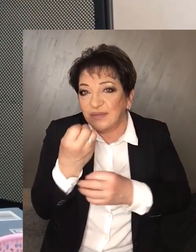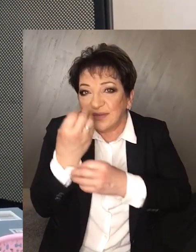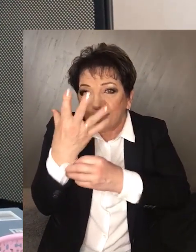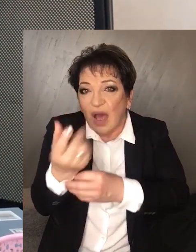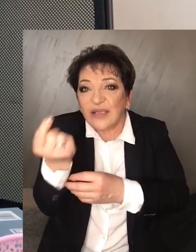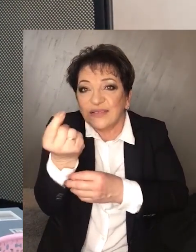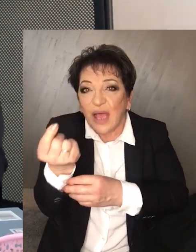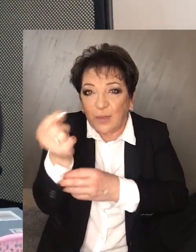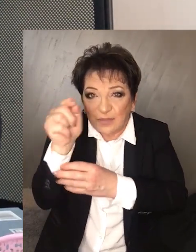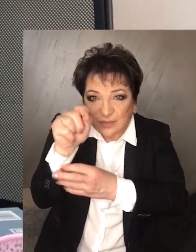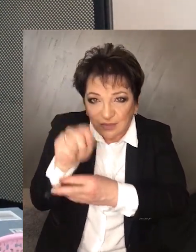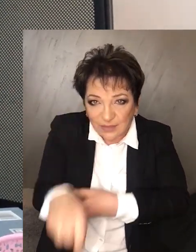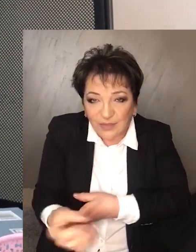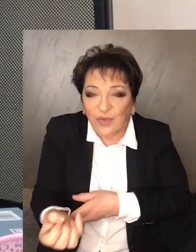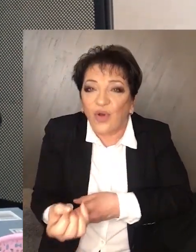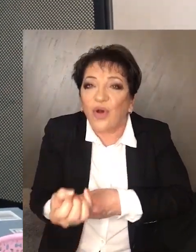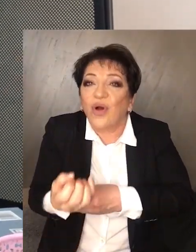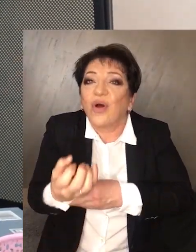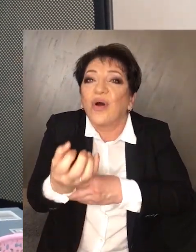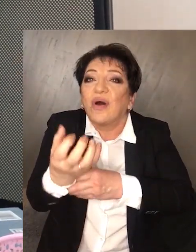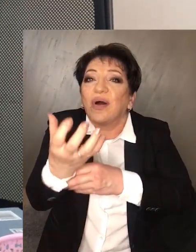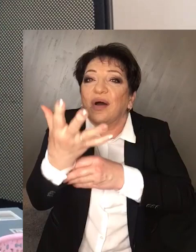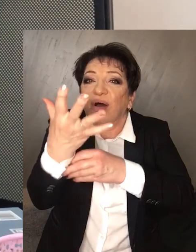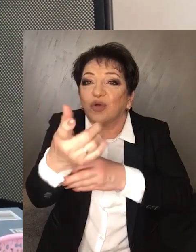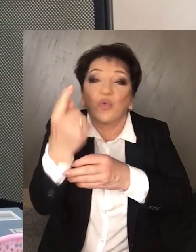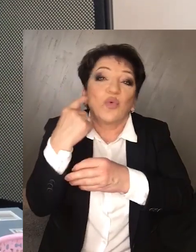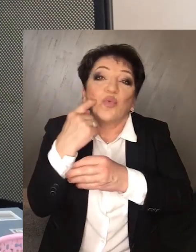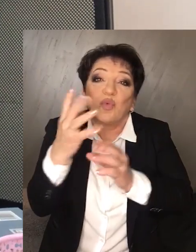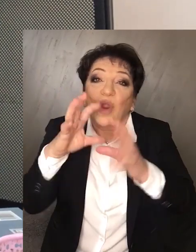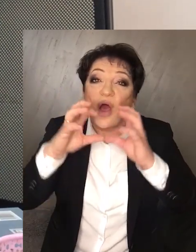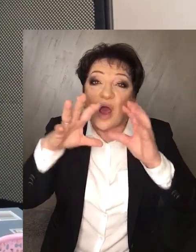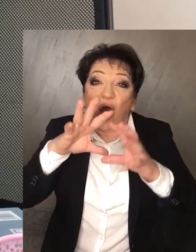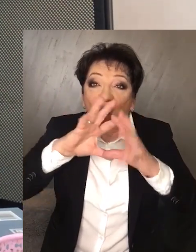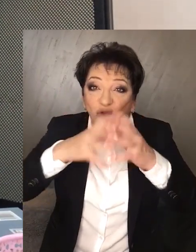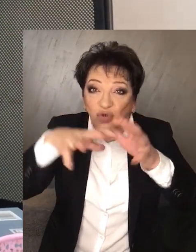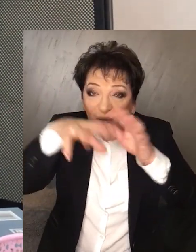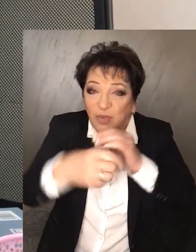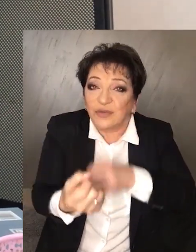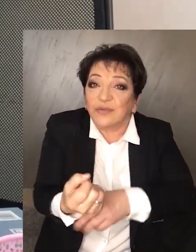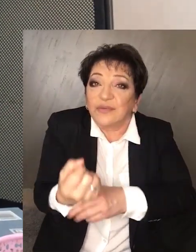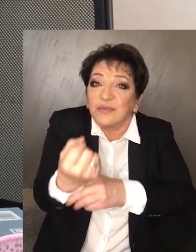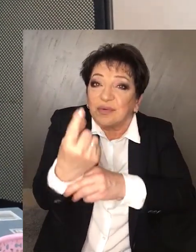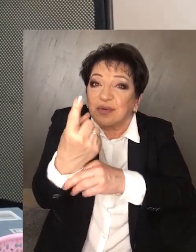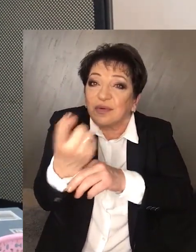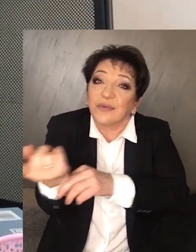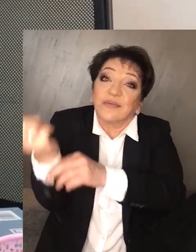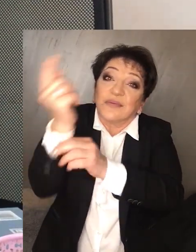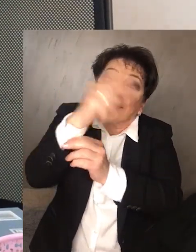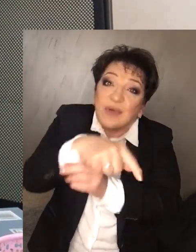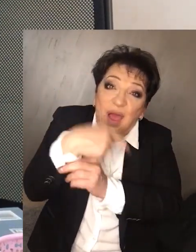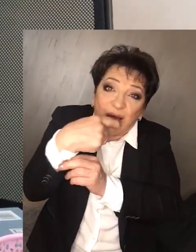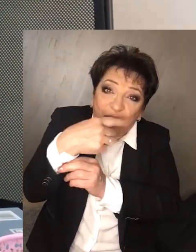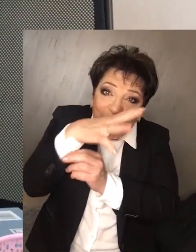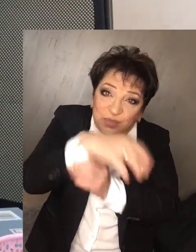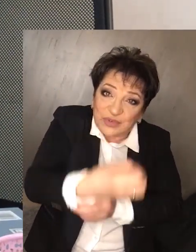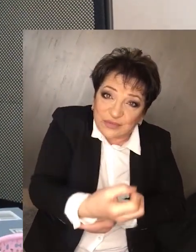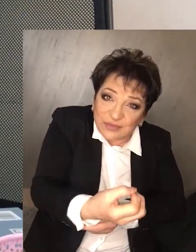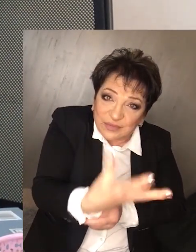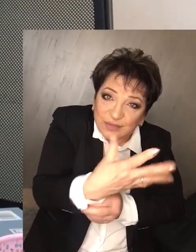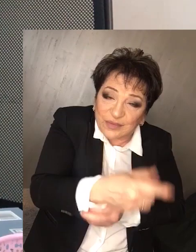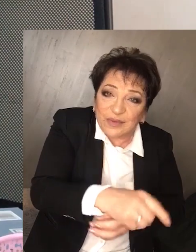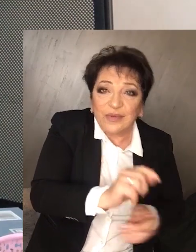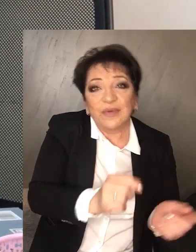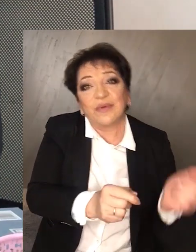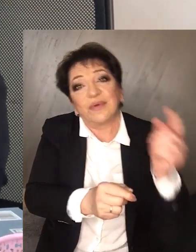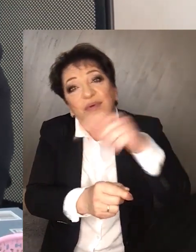կբացահայտեք երկկողմանի, ինչպես հողի մեջ ծաղիկը ծերն ընկավ հողի մեջ աճեց, դուք կընկնեք խուլերի աշխարհի մեջ, դուք